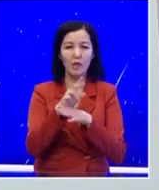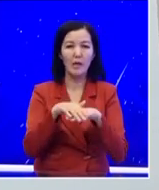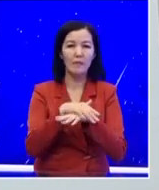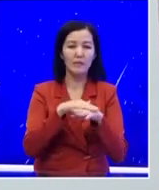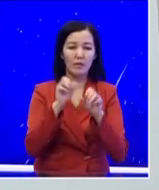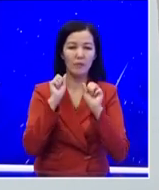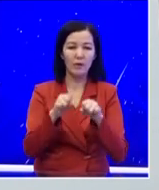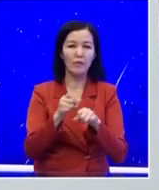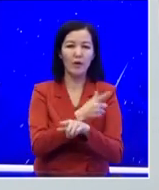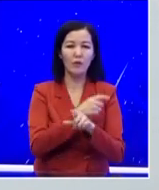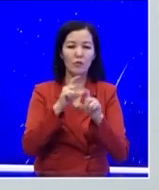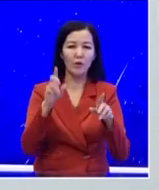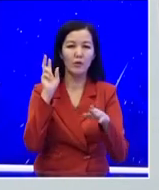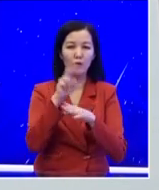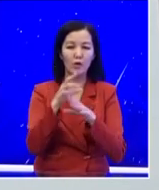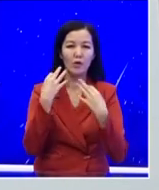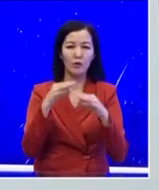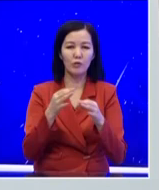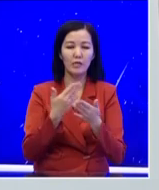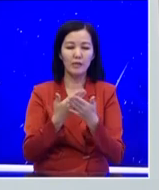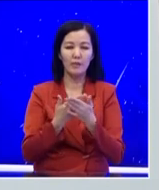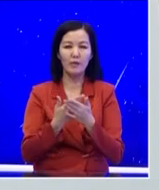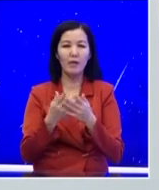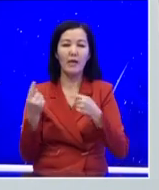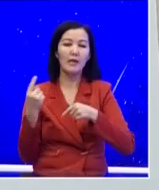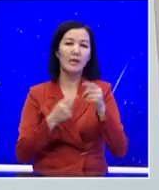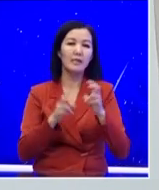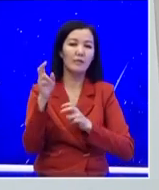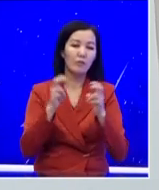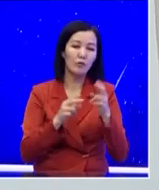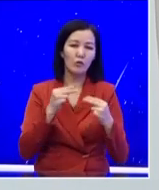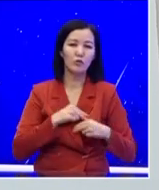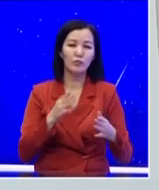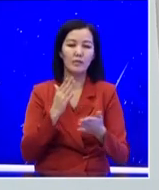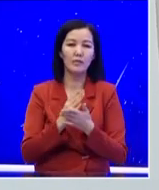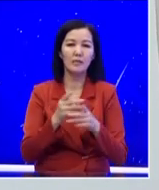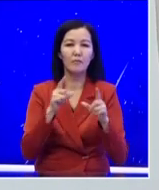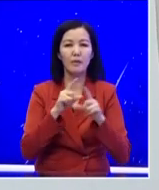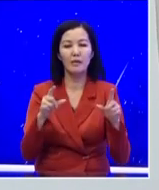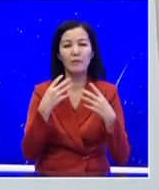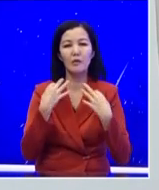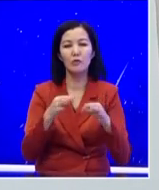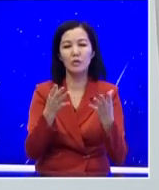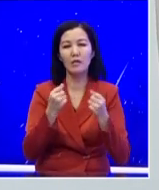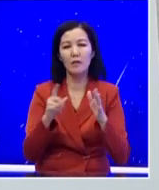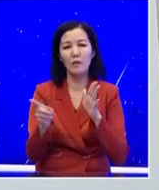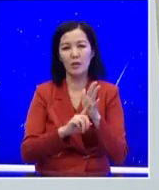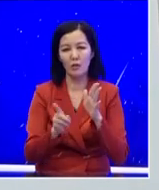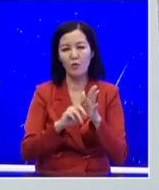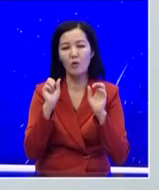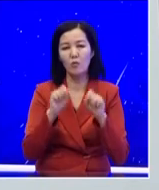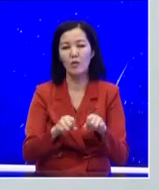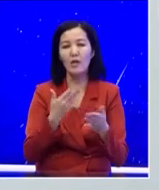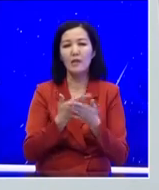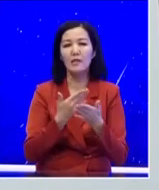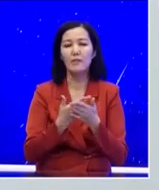баралат, ауруханаға баруға да рұқсат. Ал егер тұрғын кәсіпорында жұмыс істесе, мекемеден рұқсатын алып жұмысына қатынауға болады. Егер де